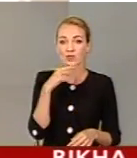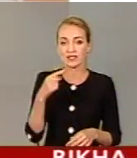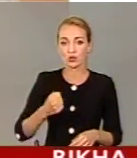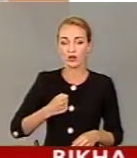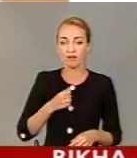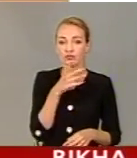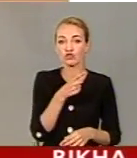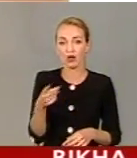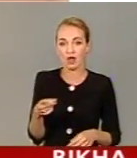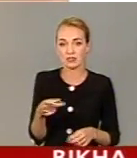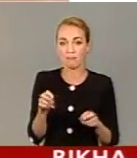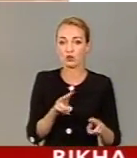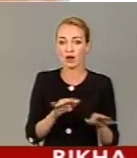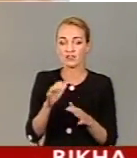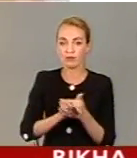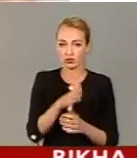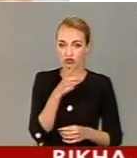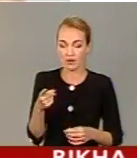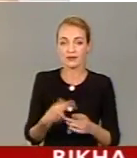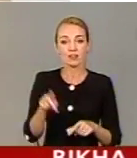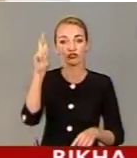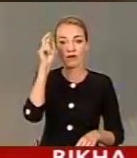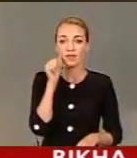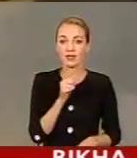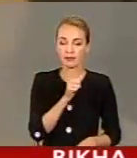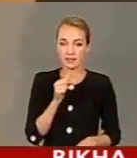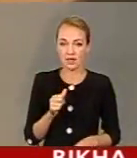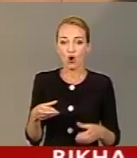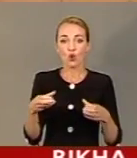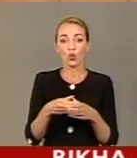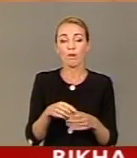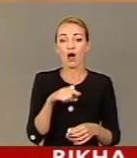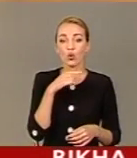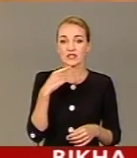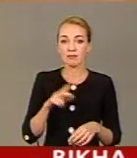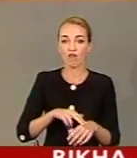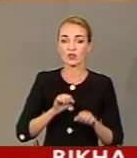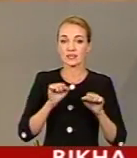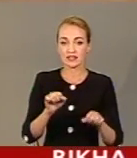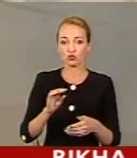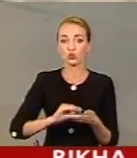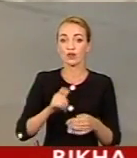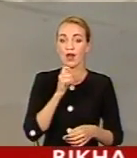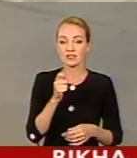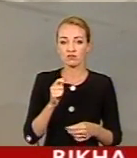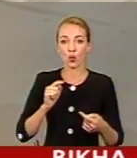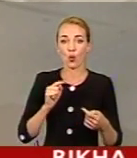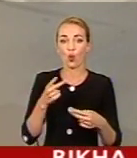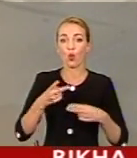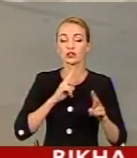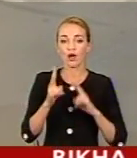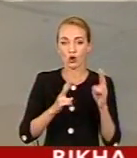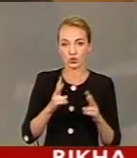час спецоперації в мирний час. Мовляв, це державна таємниця. Група російських правозахисників і журналістів оскаржує указ Путіна